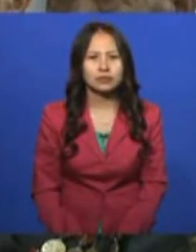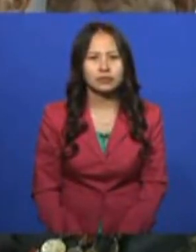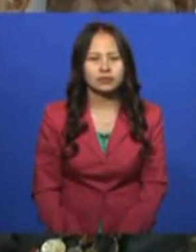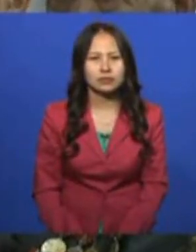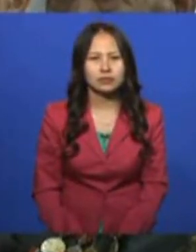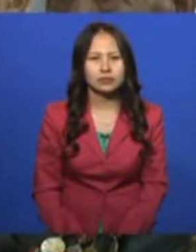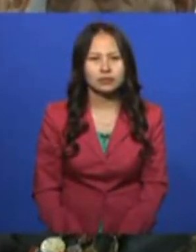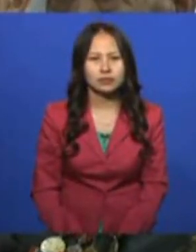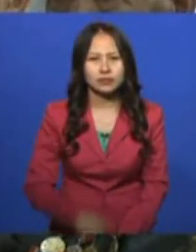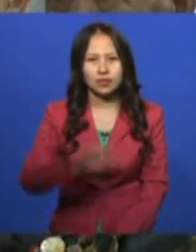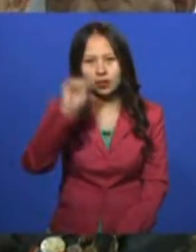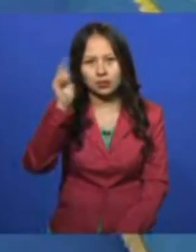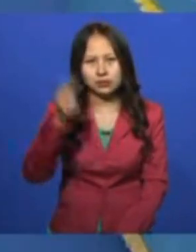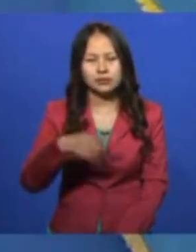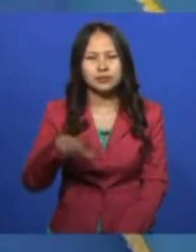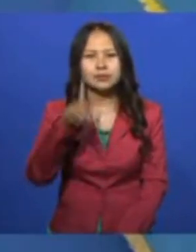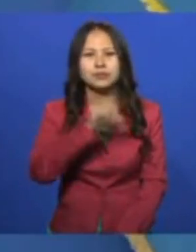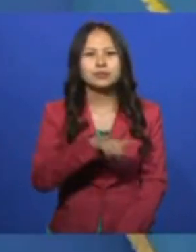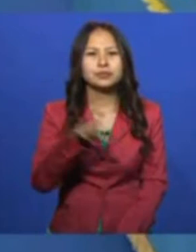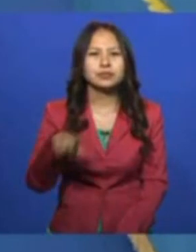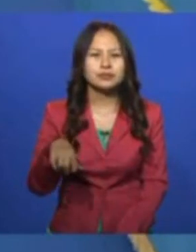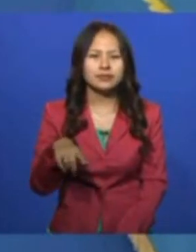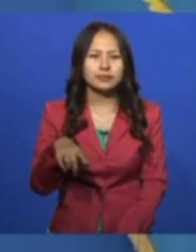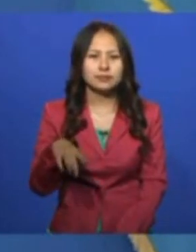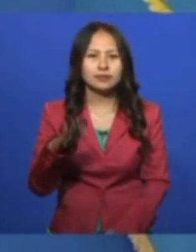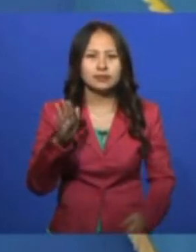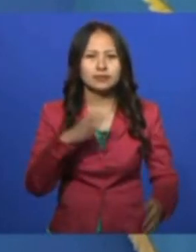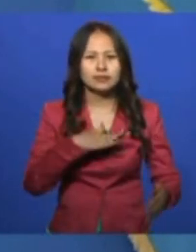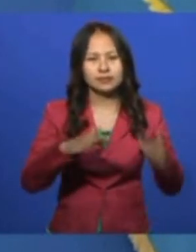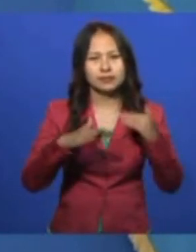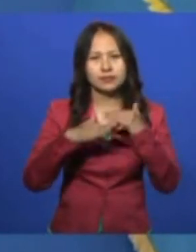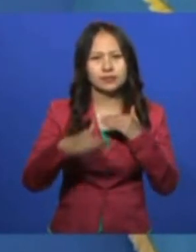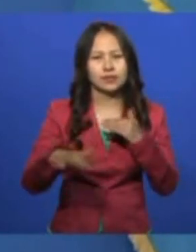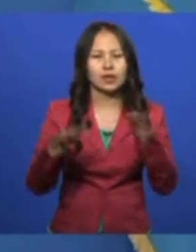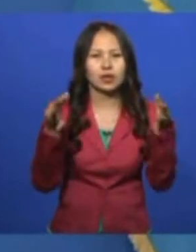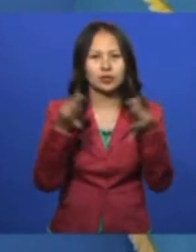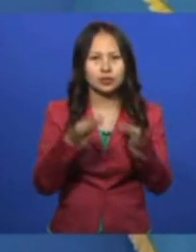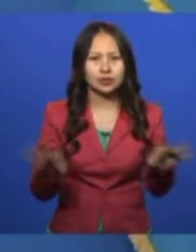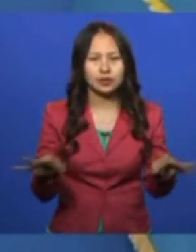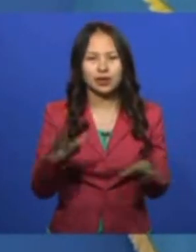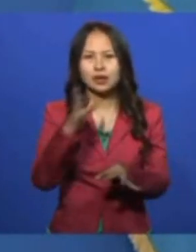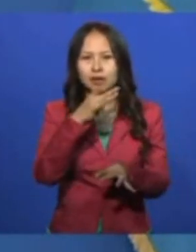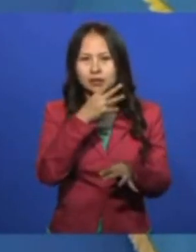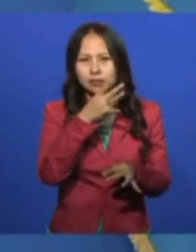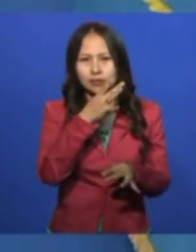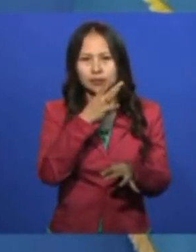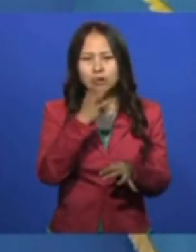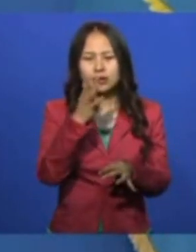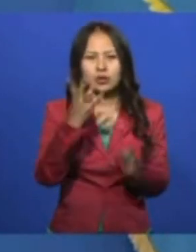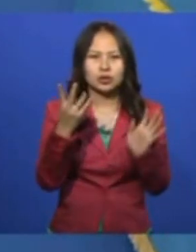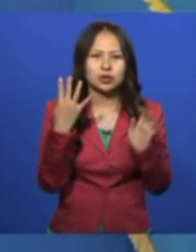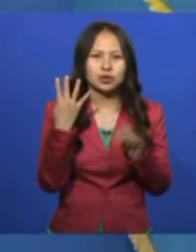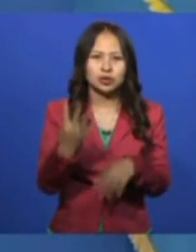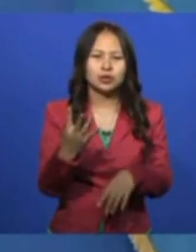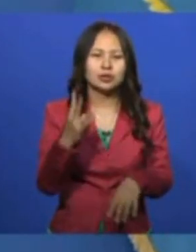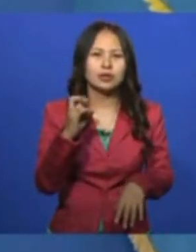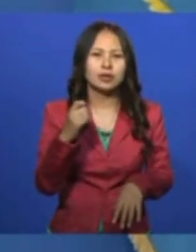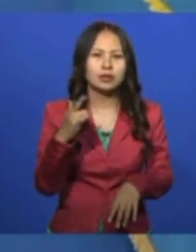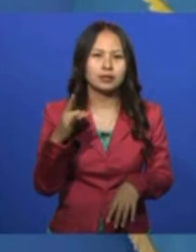Ұлы Отан соғысы ардагерлері мен тыл ардагерлеріне тәуелсіз елдің төр наградалары тапсырылатын